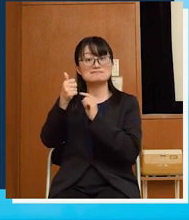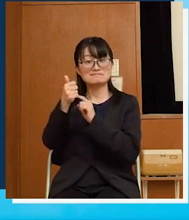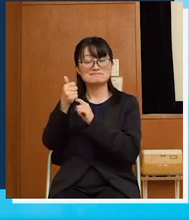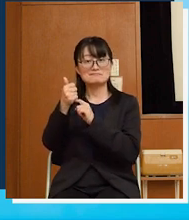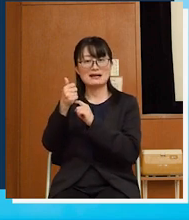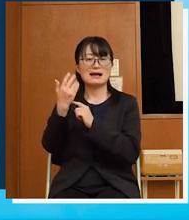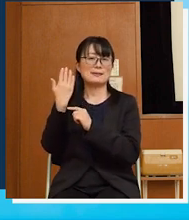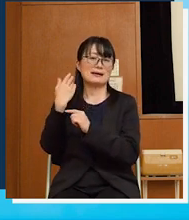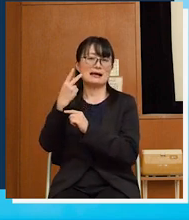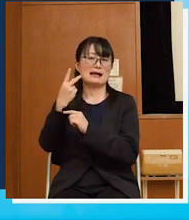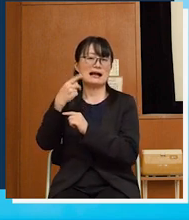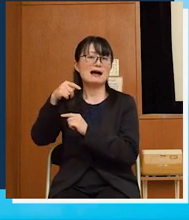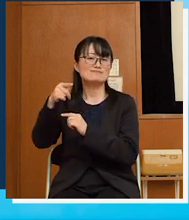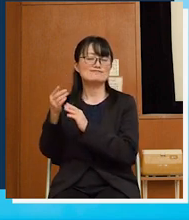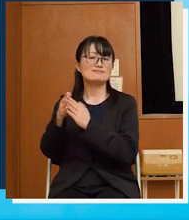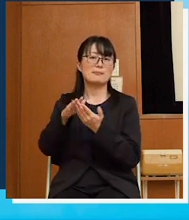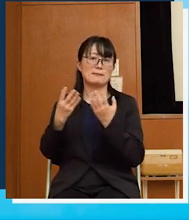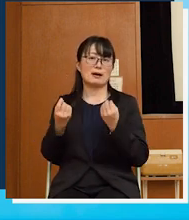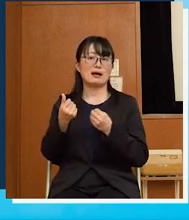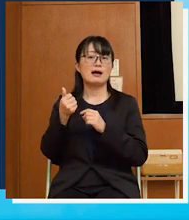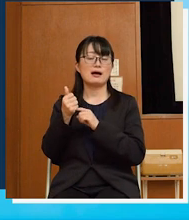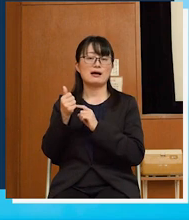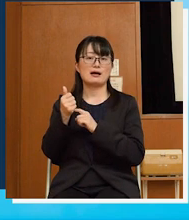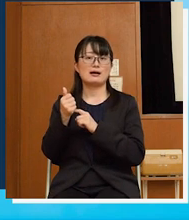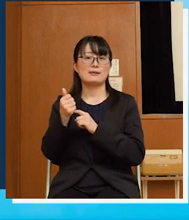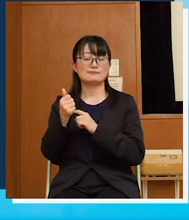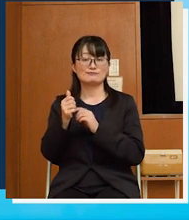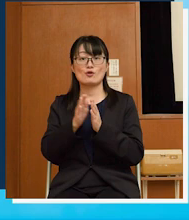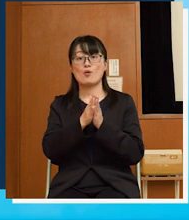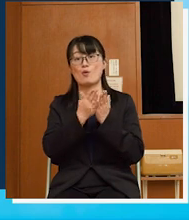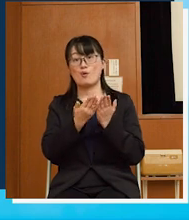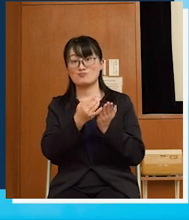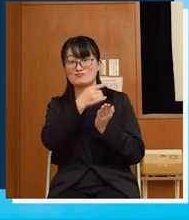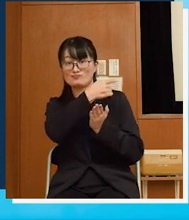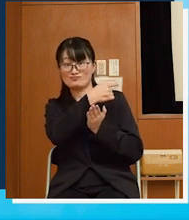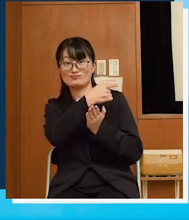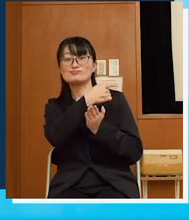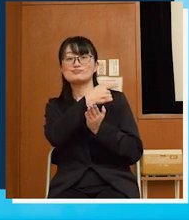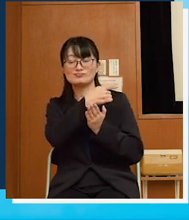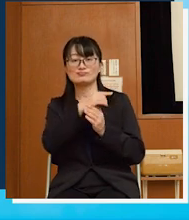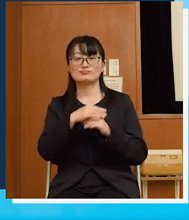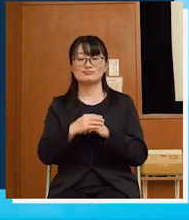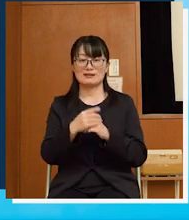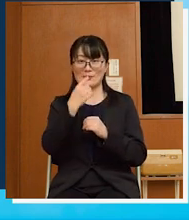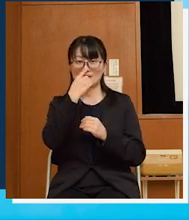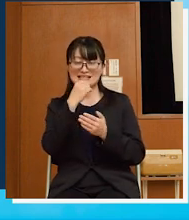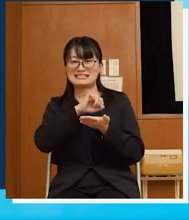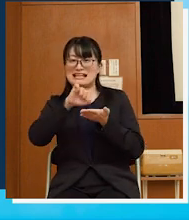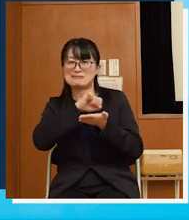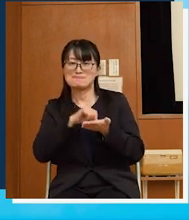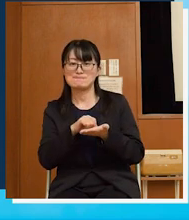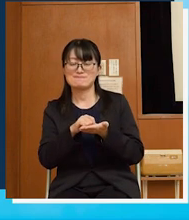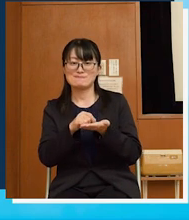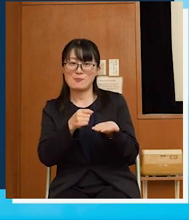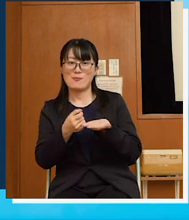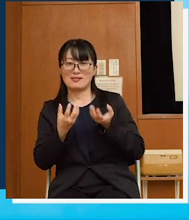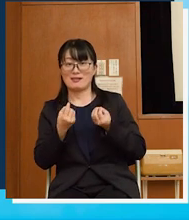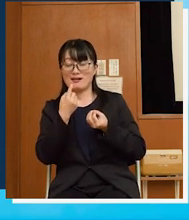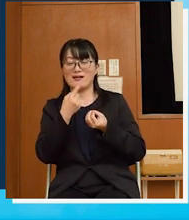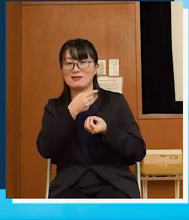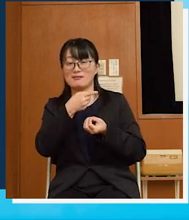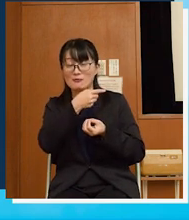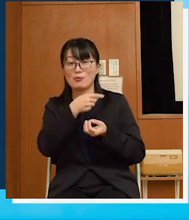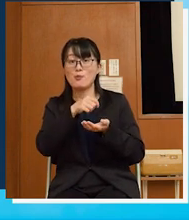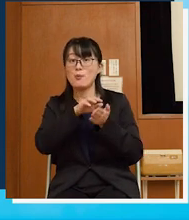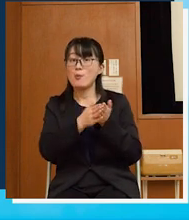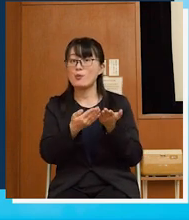方がこの戦う民意という本えこういう本ですけどもえ私3いただいておりますけどもえその